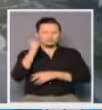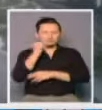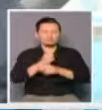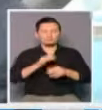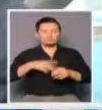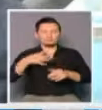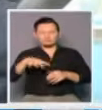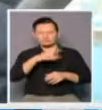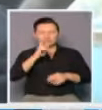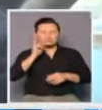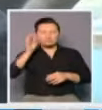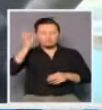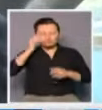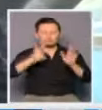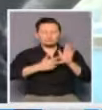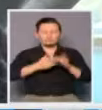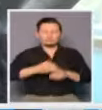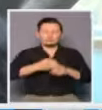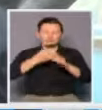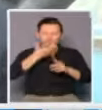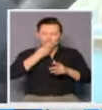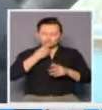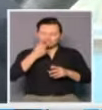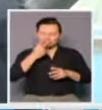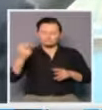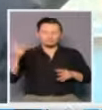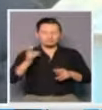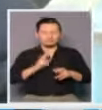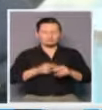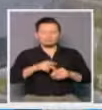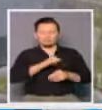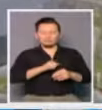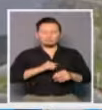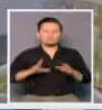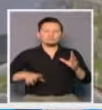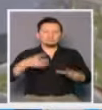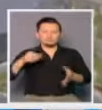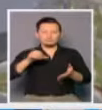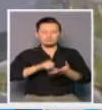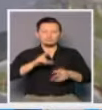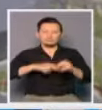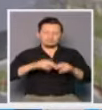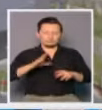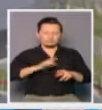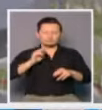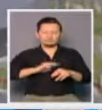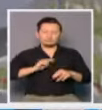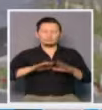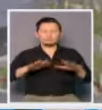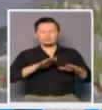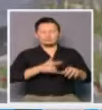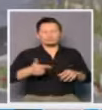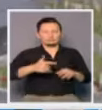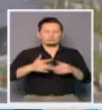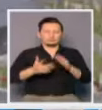годы, взирая с 8-го этажа на красивые объекты столицы, так как в свое время они участвовали в строительстве многих зданий области